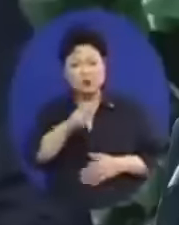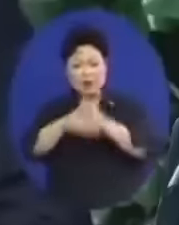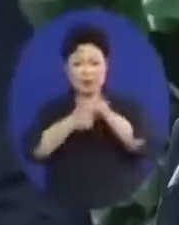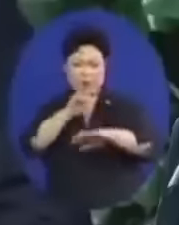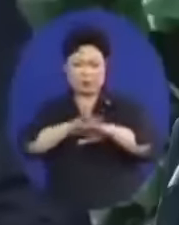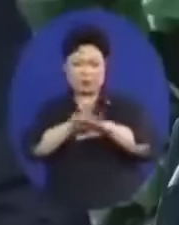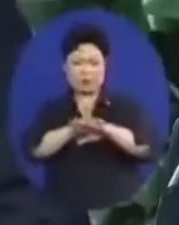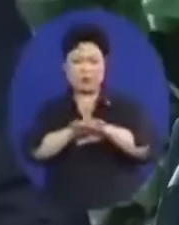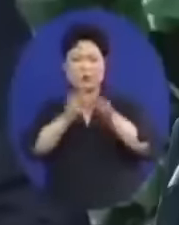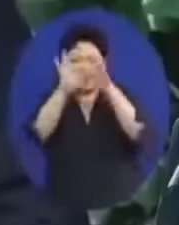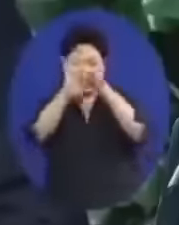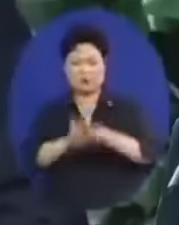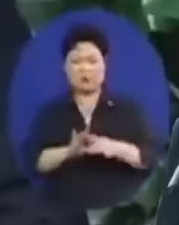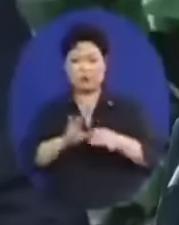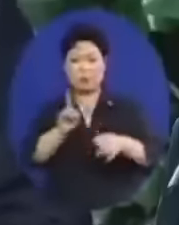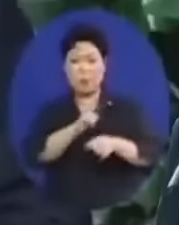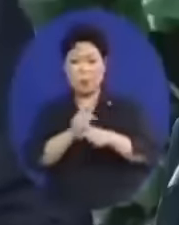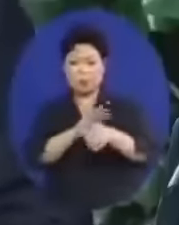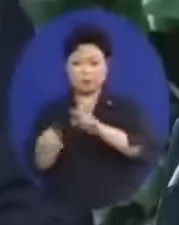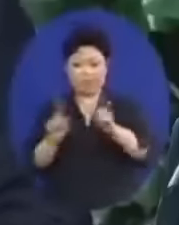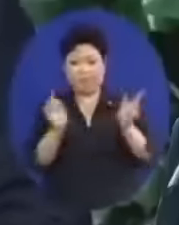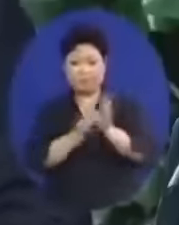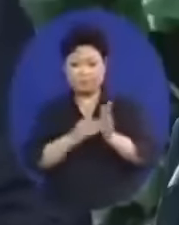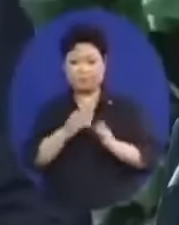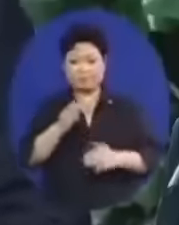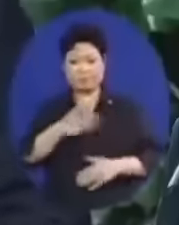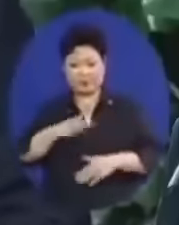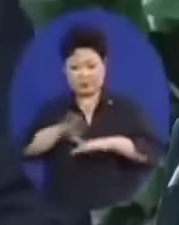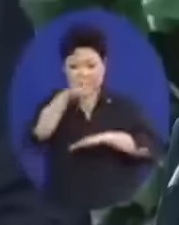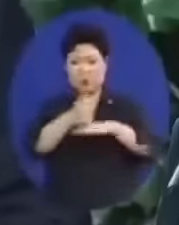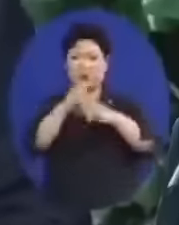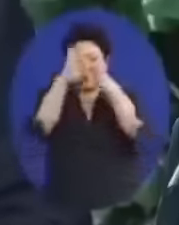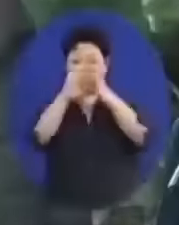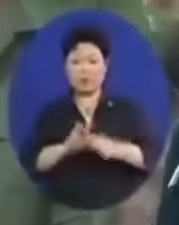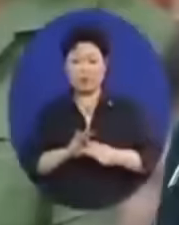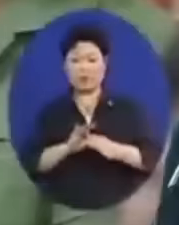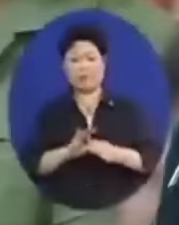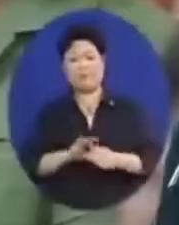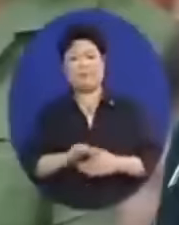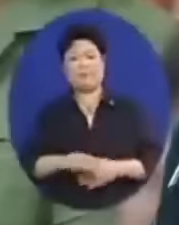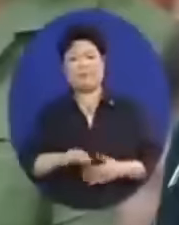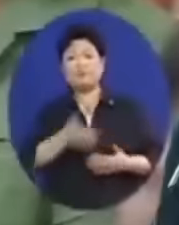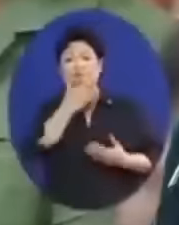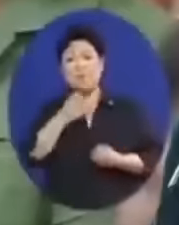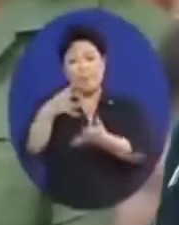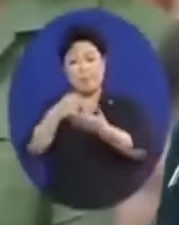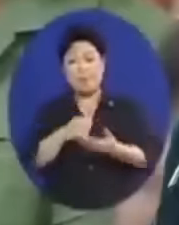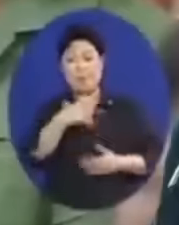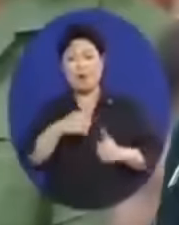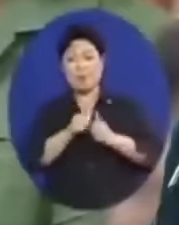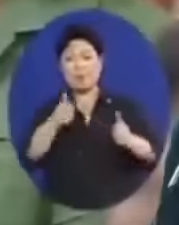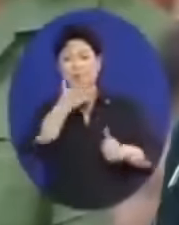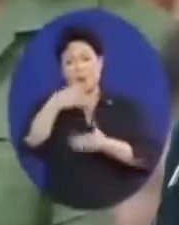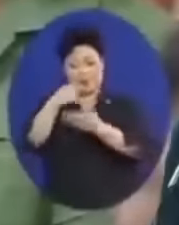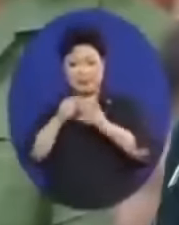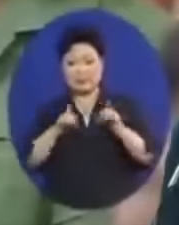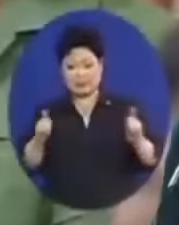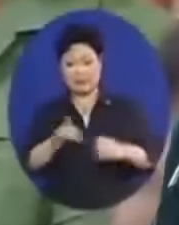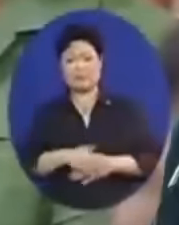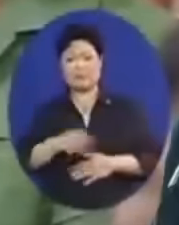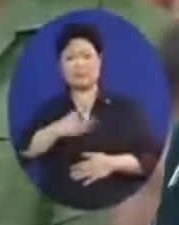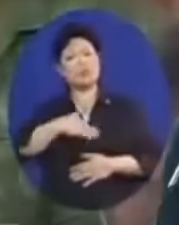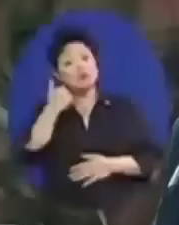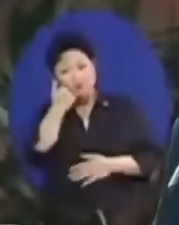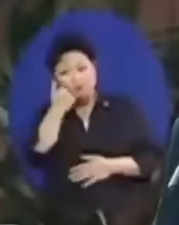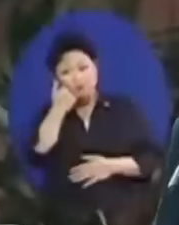손길에 의해서 치료받은 내가 되었다. 나는 누구냐? 나는 그리스도를 통해서 축복을 받고 아브라함의 복을 받은 사람이다.